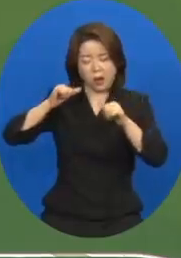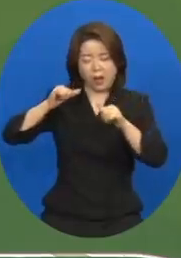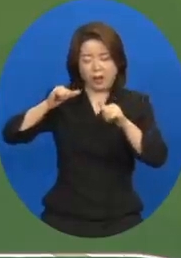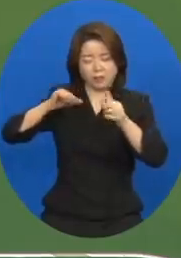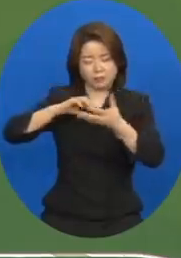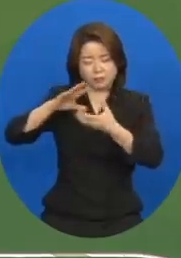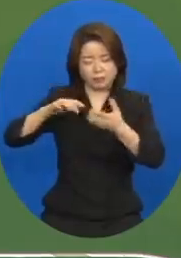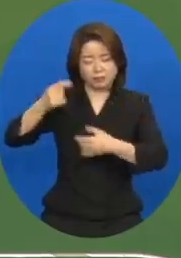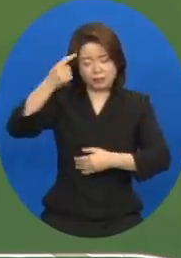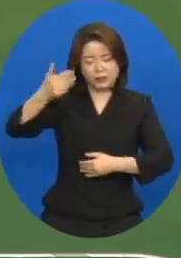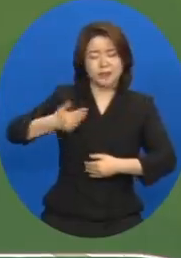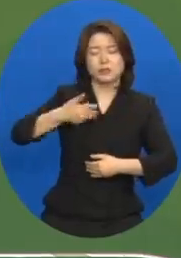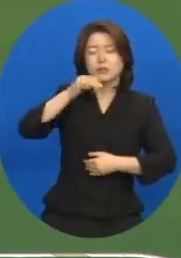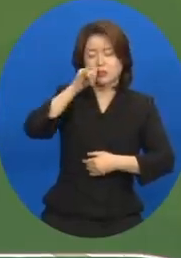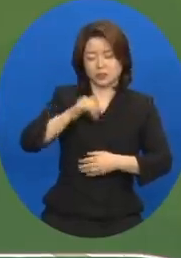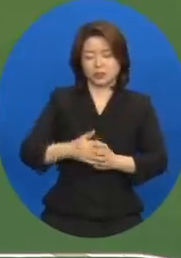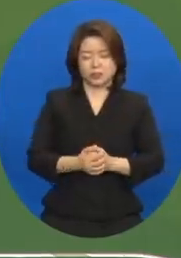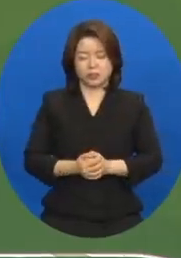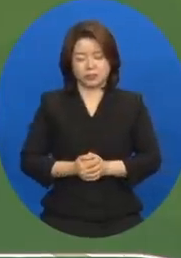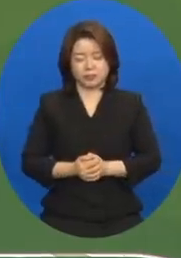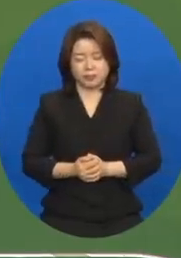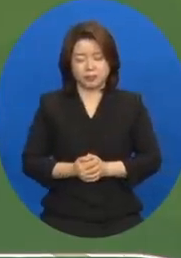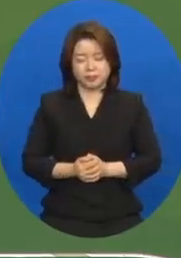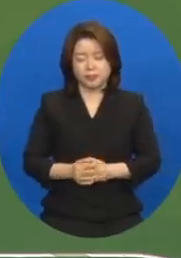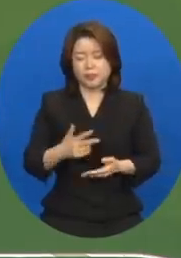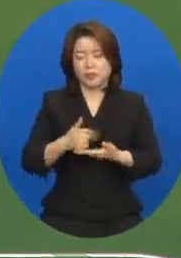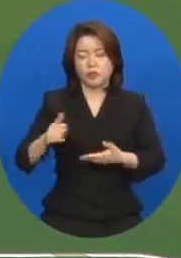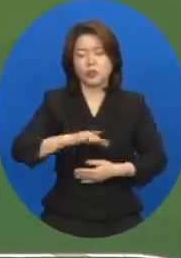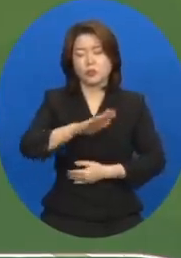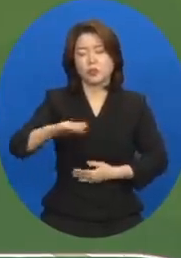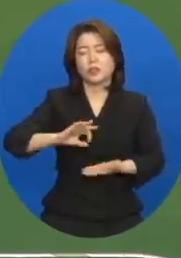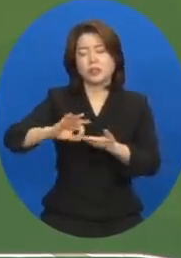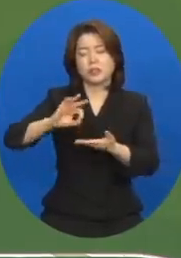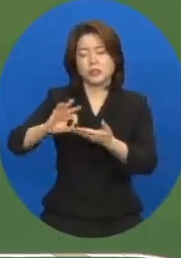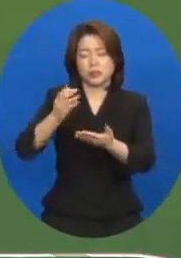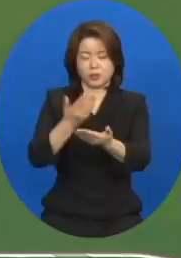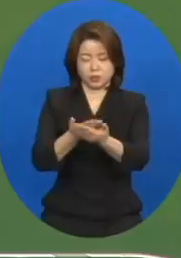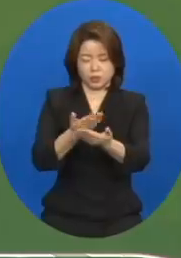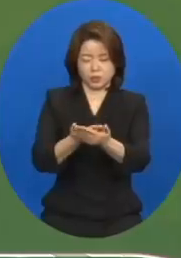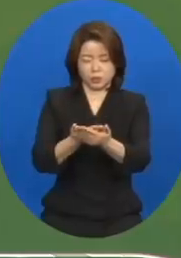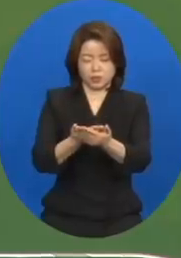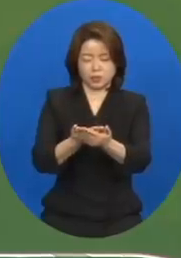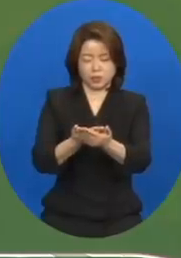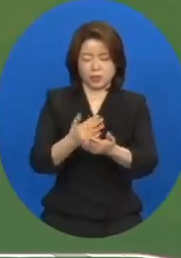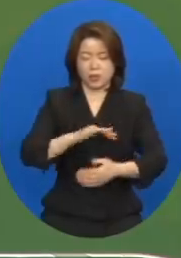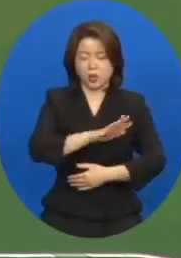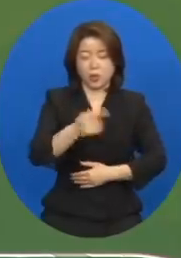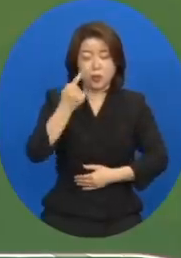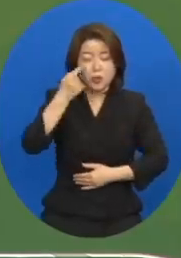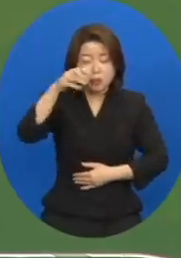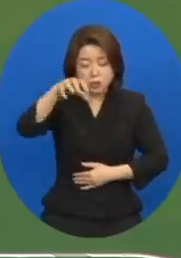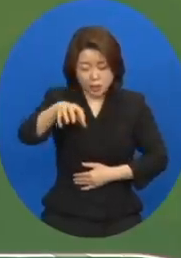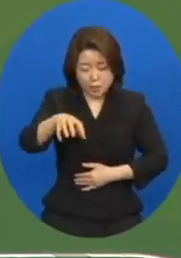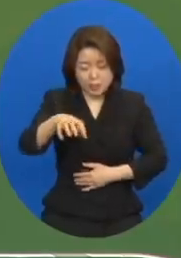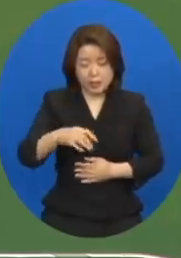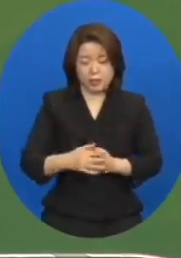질문도 던집니다. 주님, 저를 사용하소서. 우리 눈앞에는